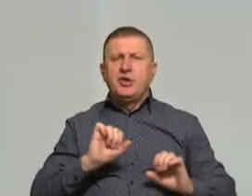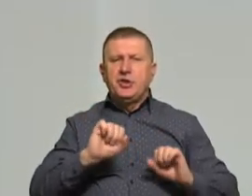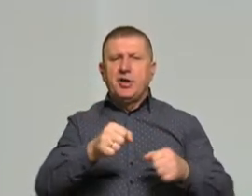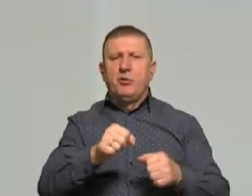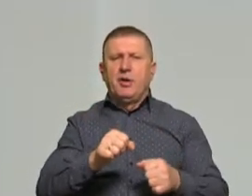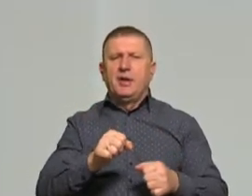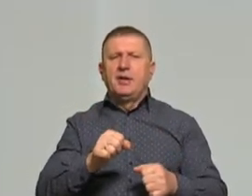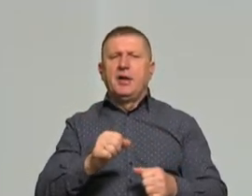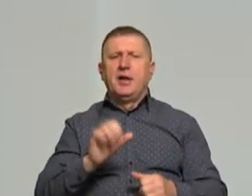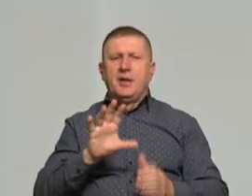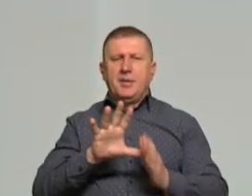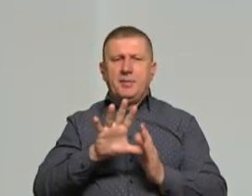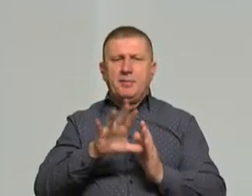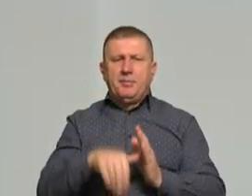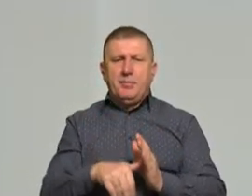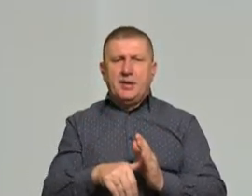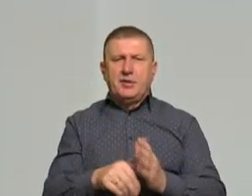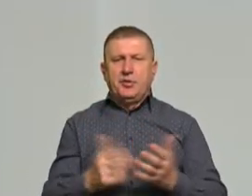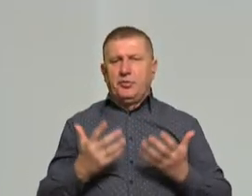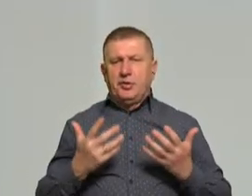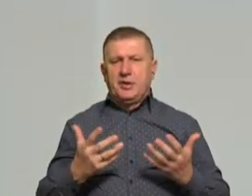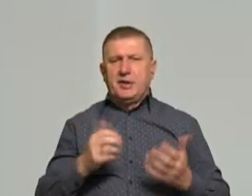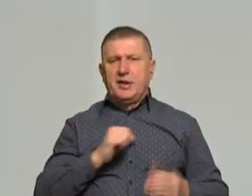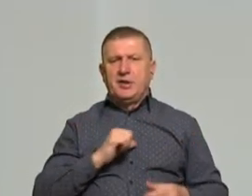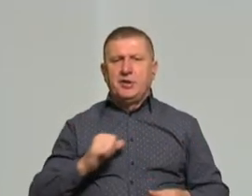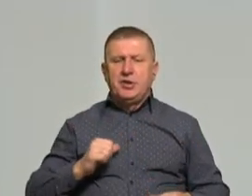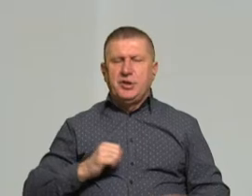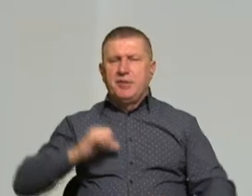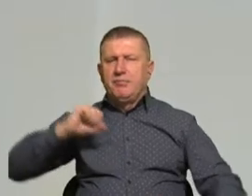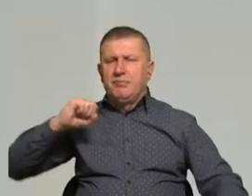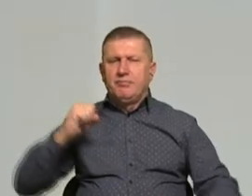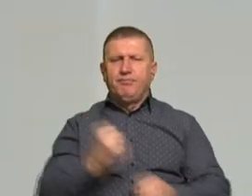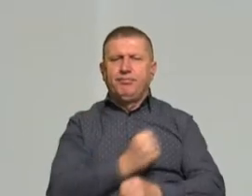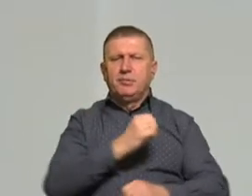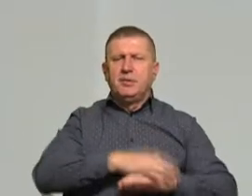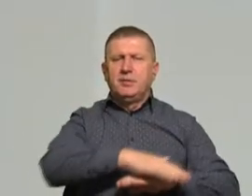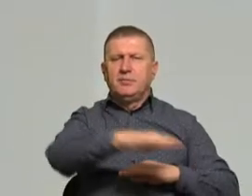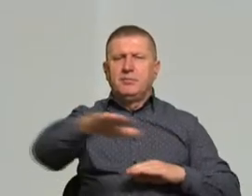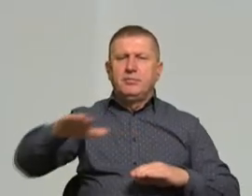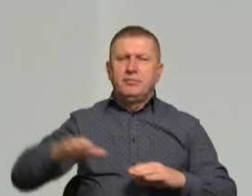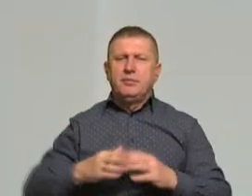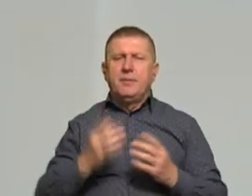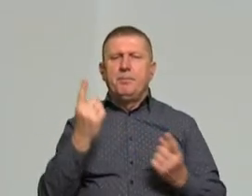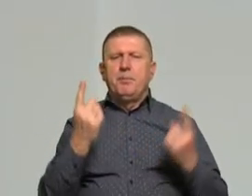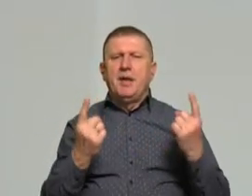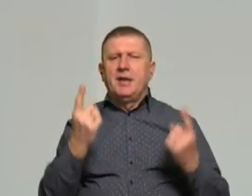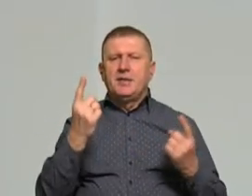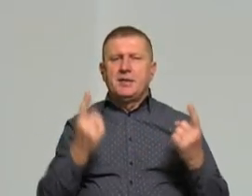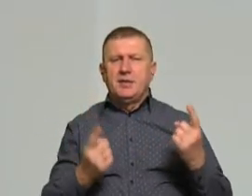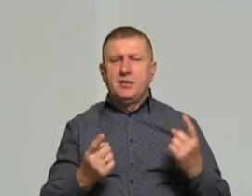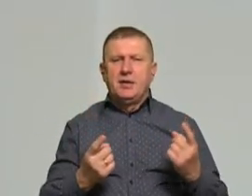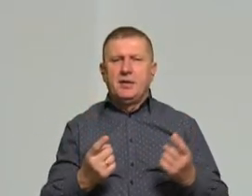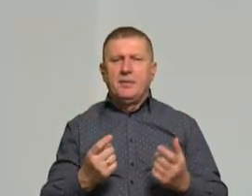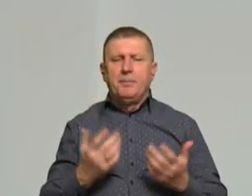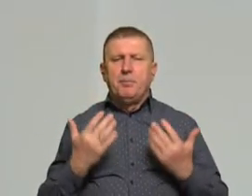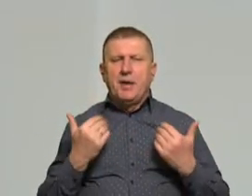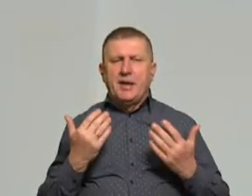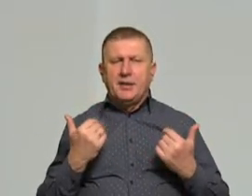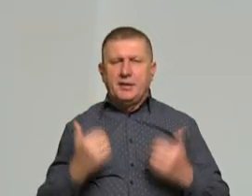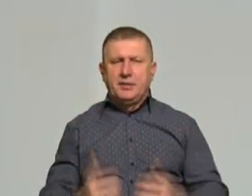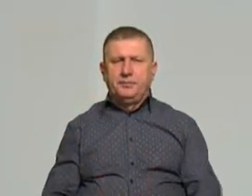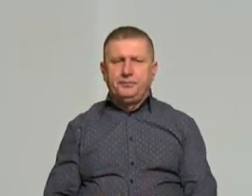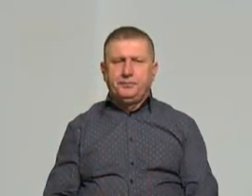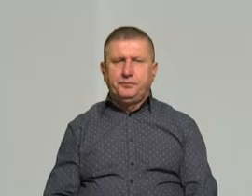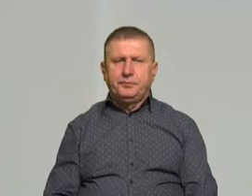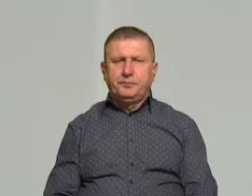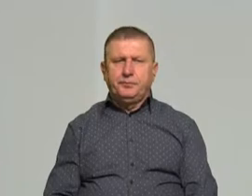mieście, w którym chce się zabetonować plac za ratuszem albo plac włókniarzy, albo park włókniarzy. Także,